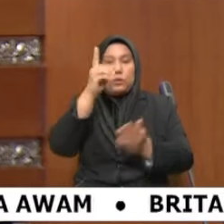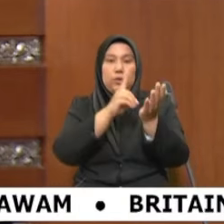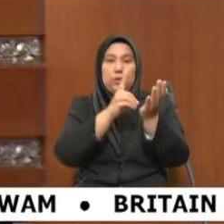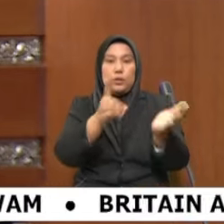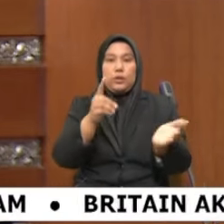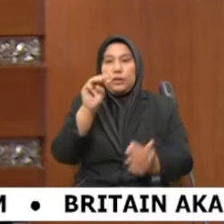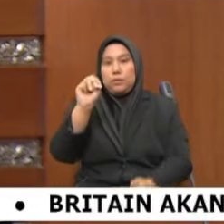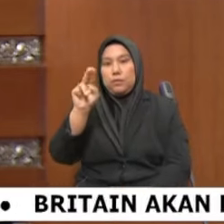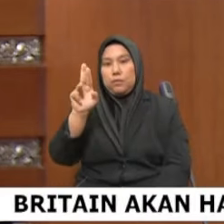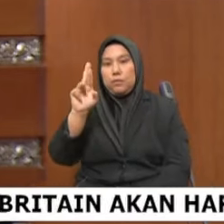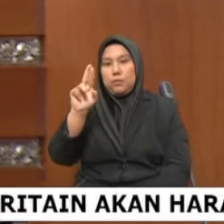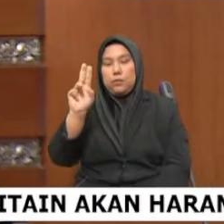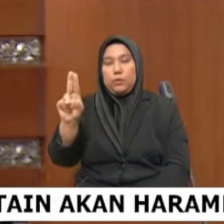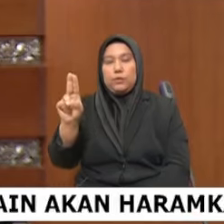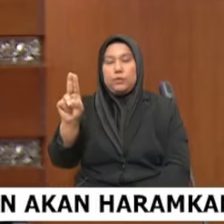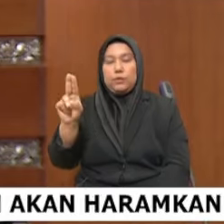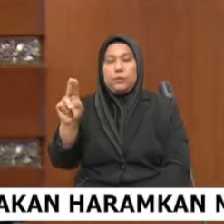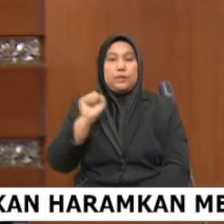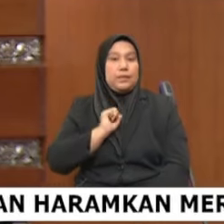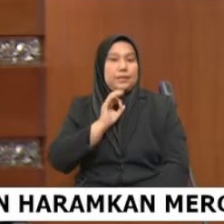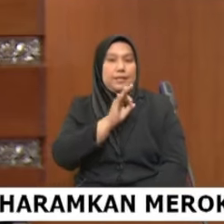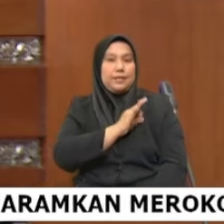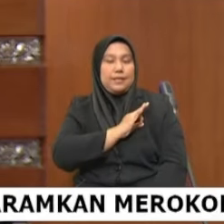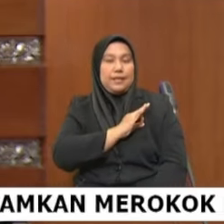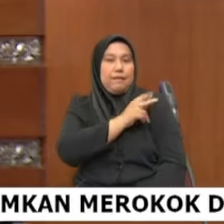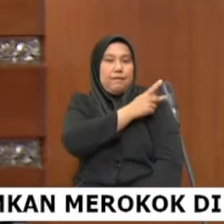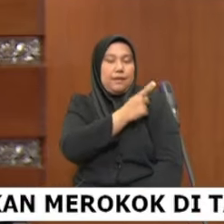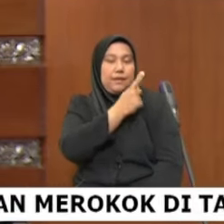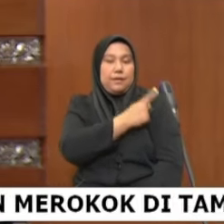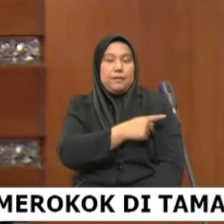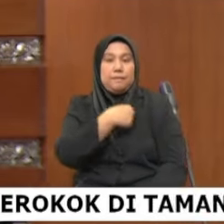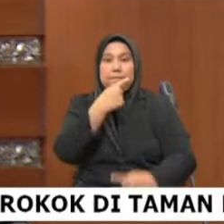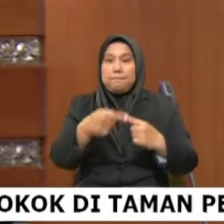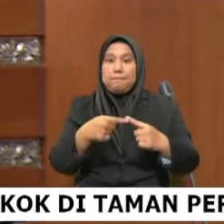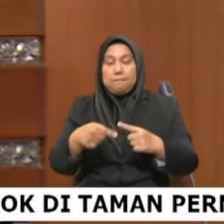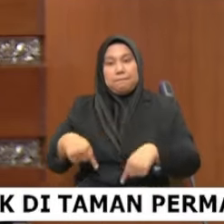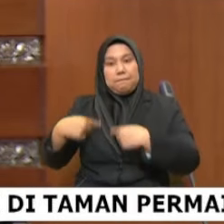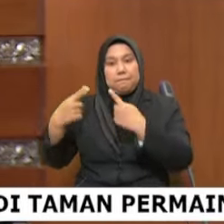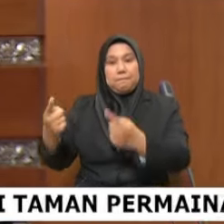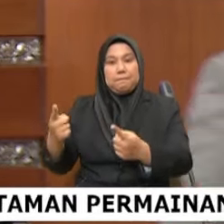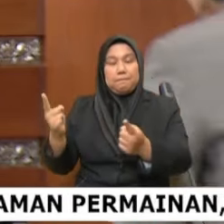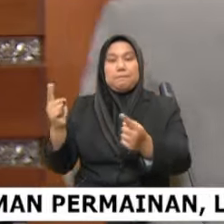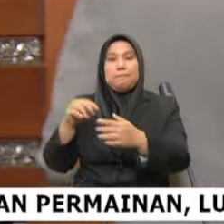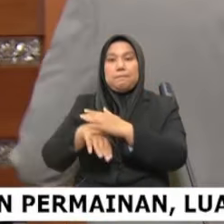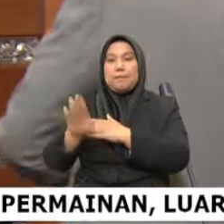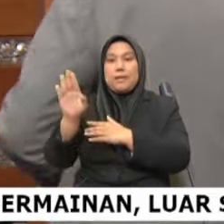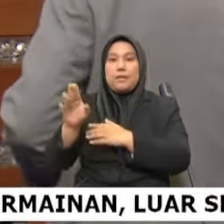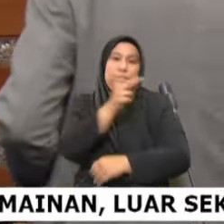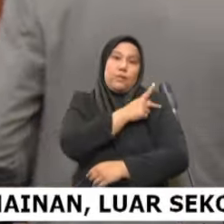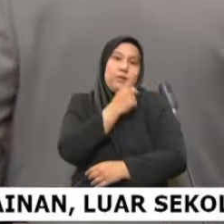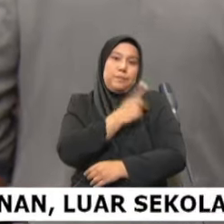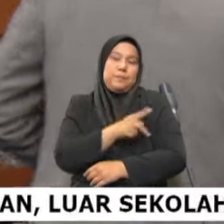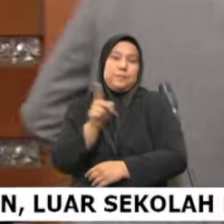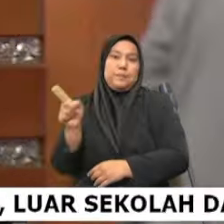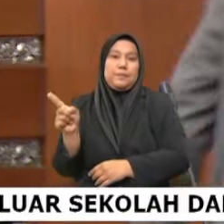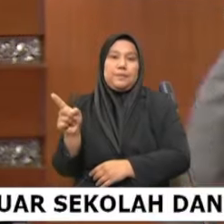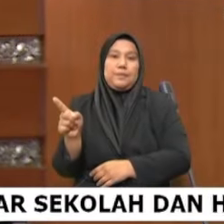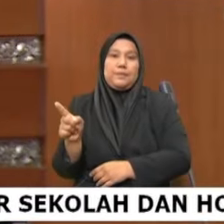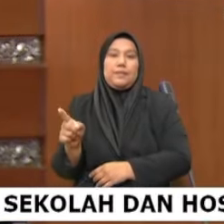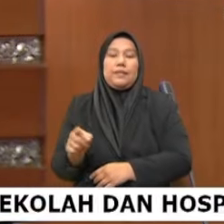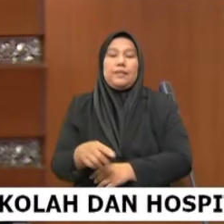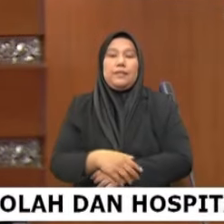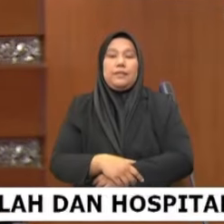dan kakitangan beliau di klinik, kerana bila saja kita melangkah masuk ke klinik beliau, beliau tidak